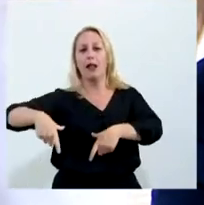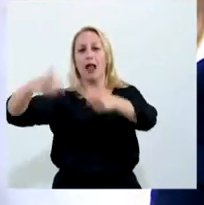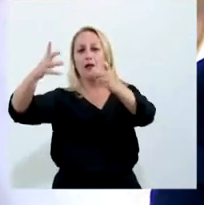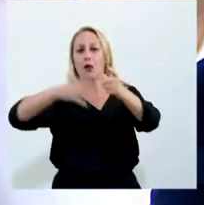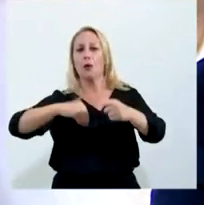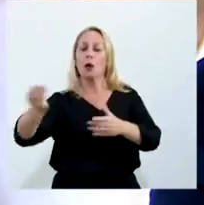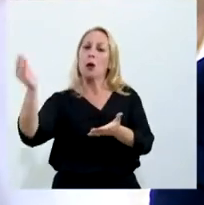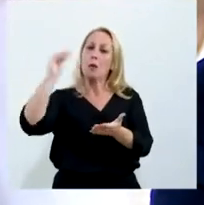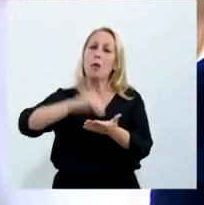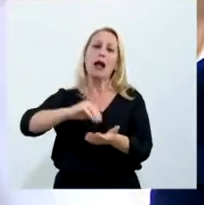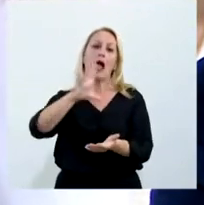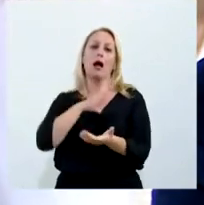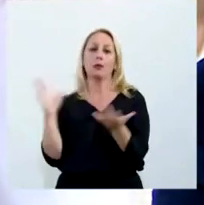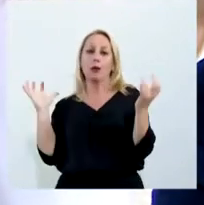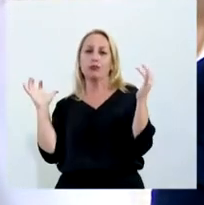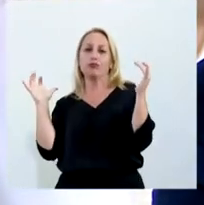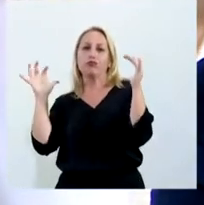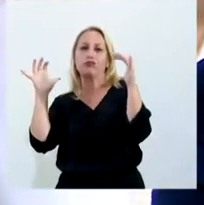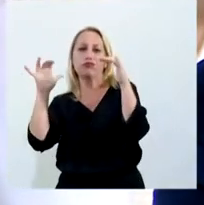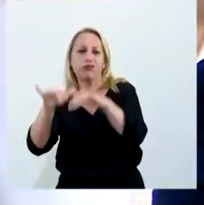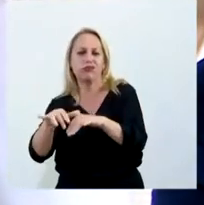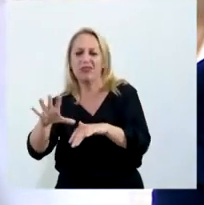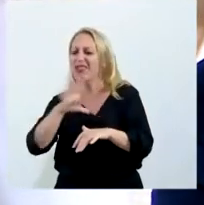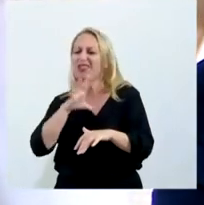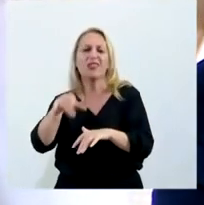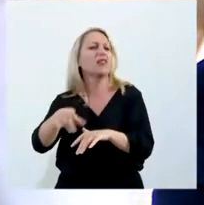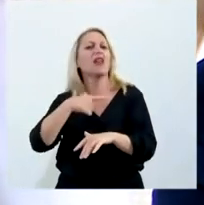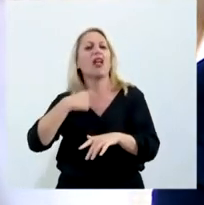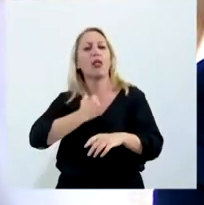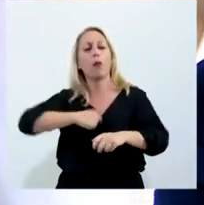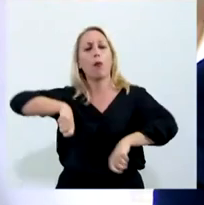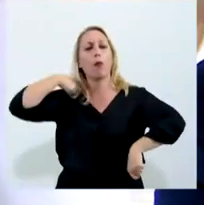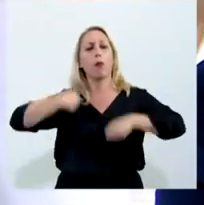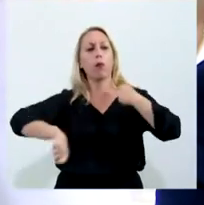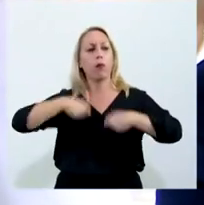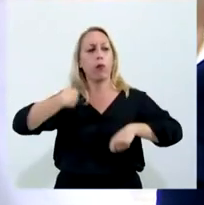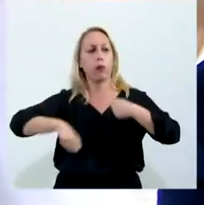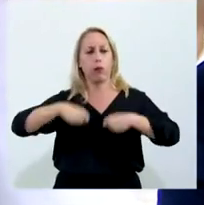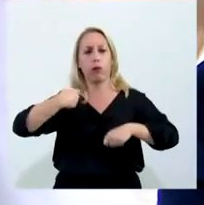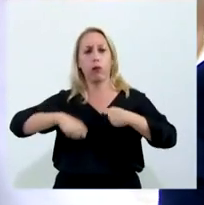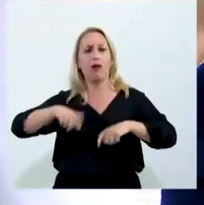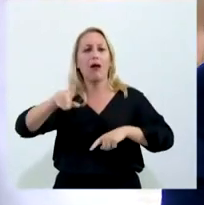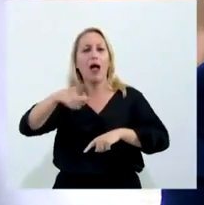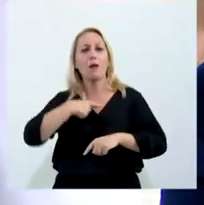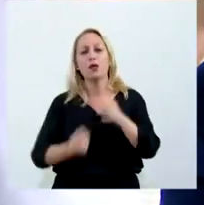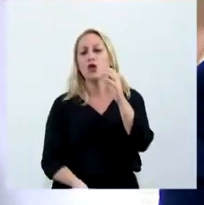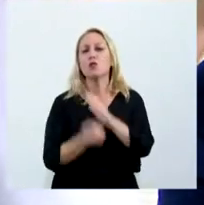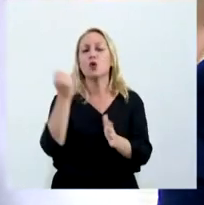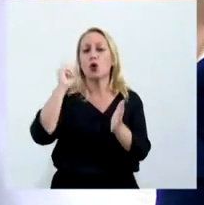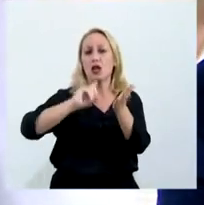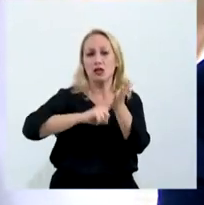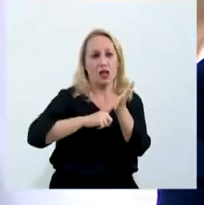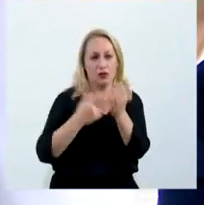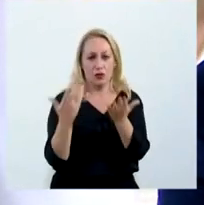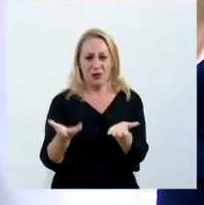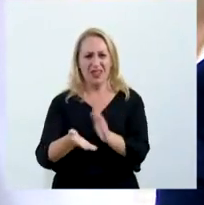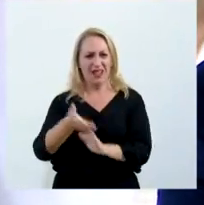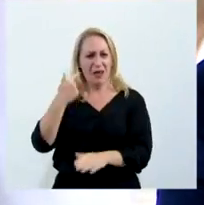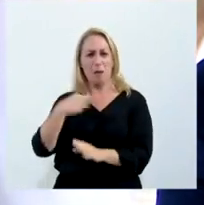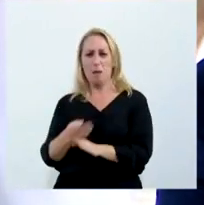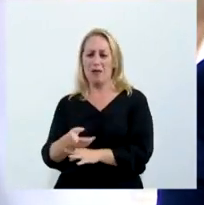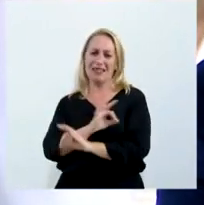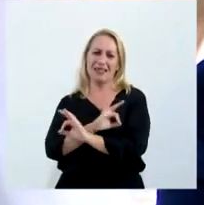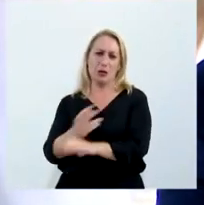άλλη μία συγκέντρωση ατόμων που αντιδρούν στις νέες ταυτότητες. Και είμαι σίγουρος πως είχατε δει και το προηγούμενο